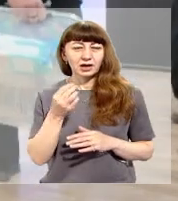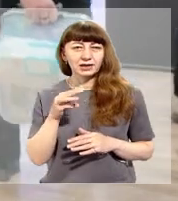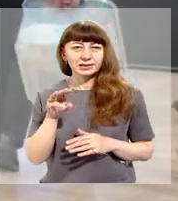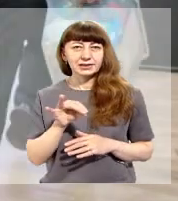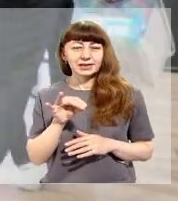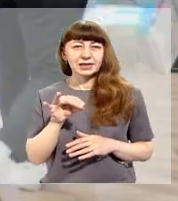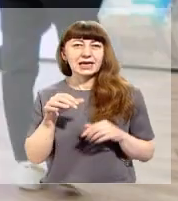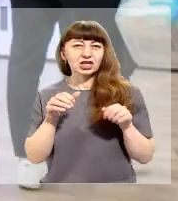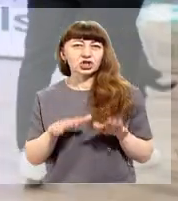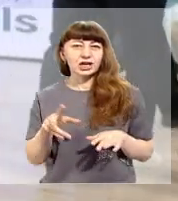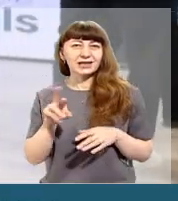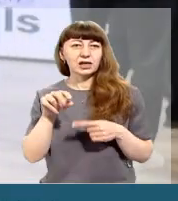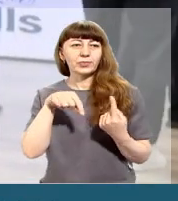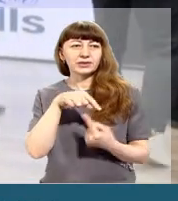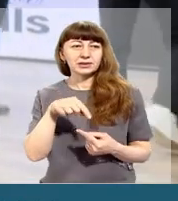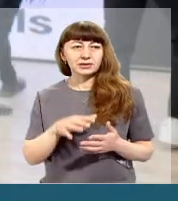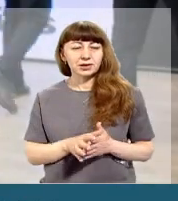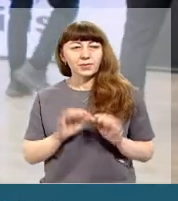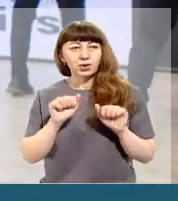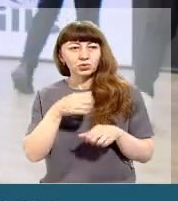бизнеса. И что могу сказать?